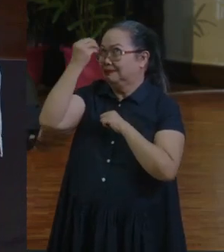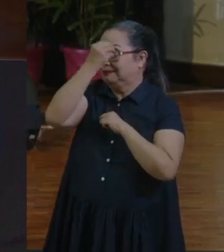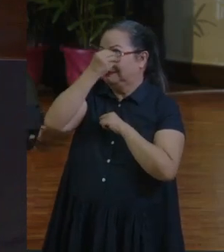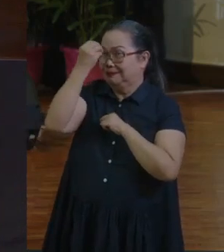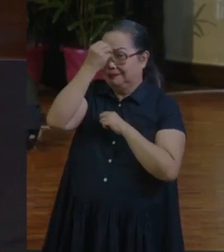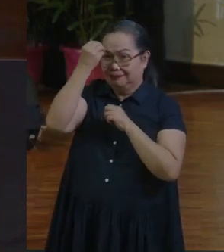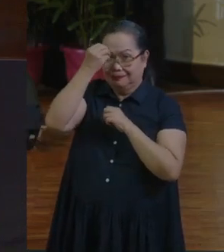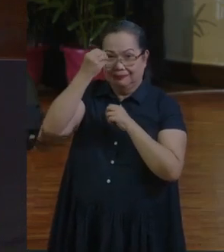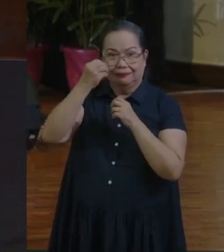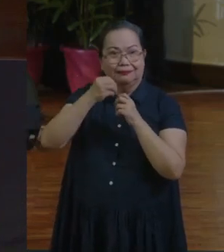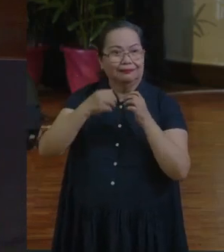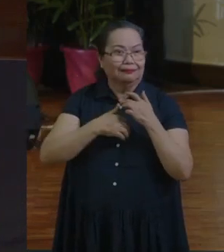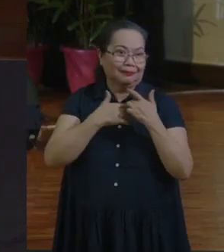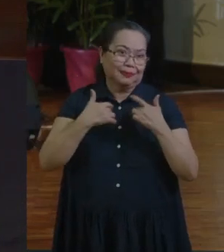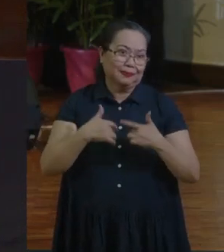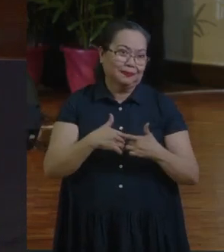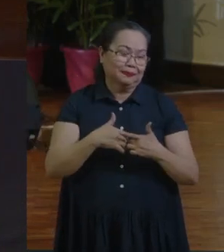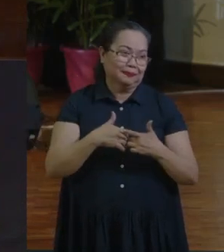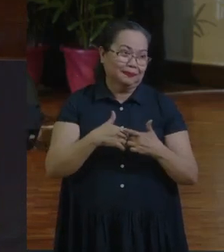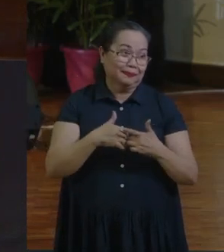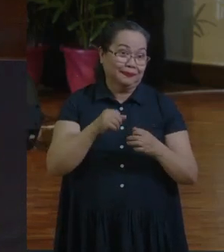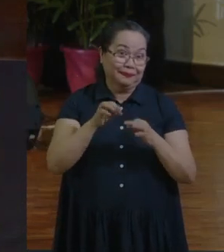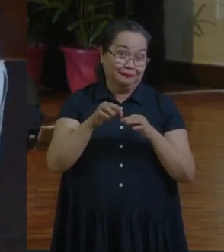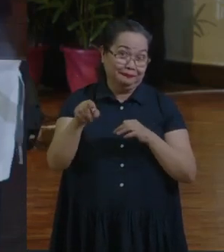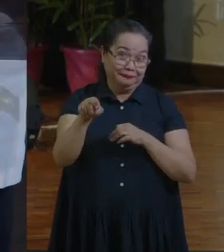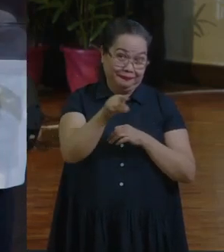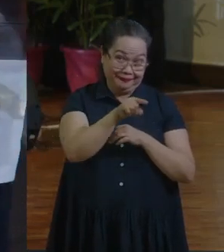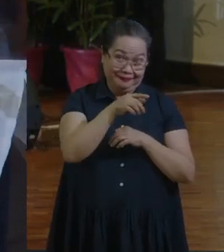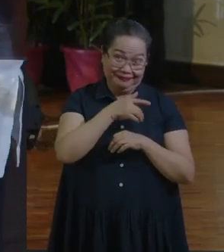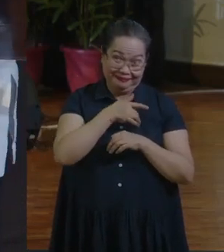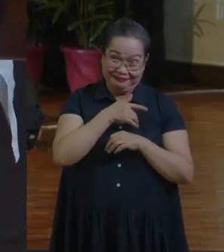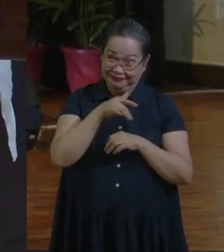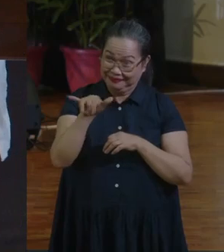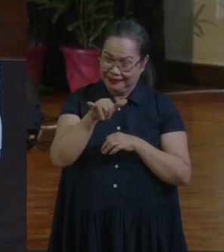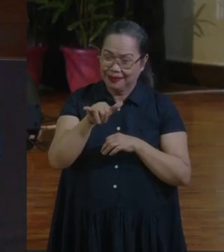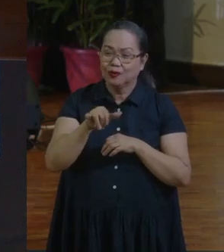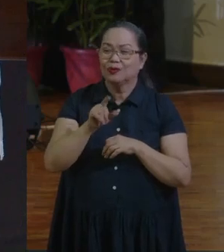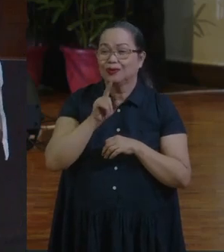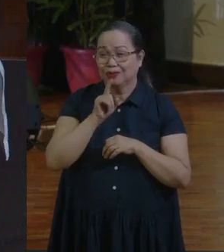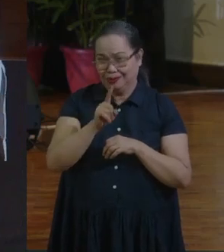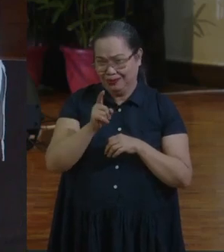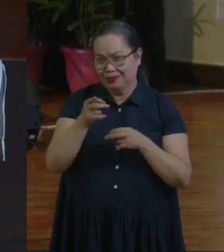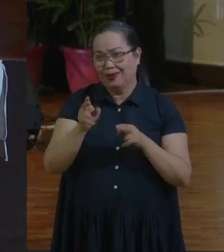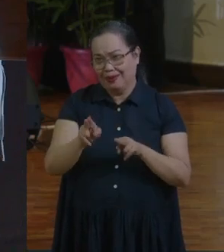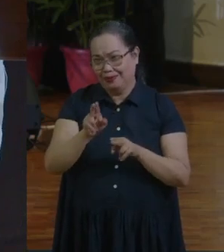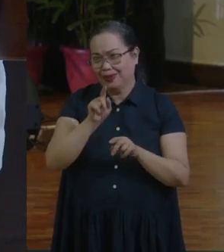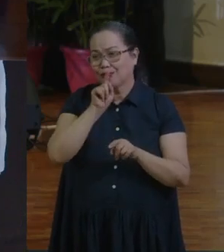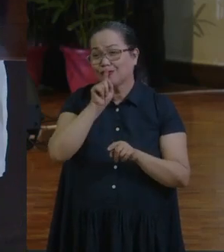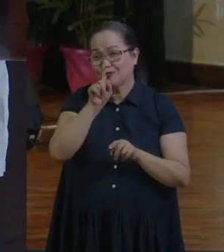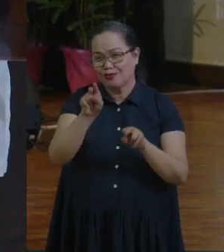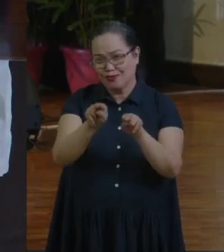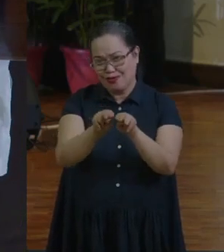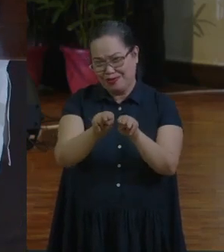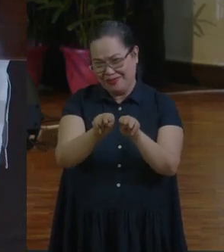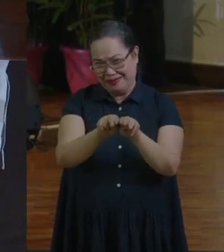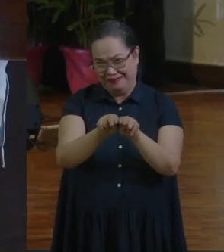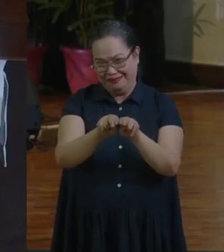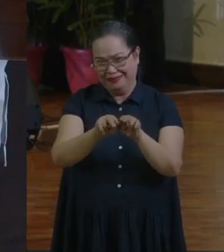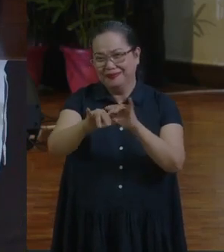puso. Kung kayo po ay ganyan, normal po. Normal po